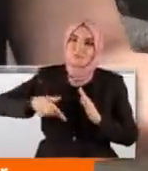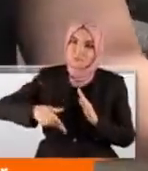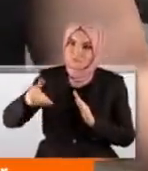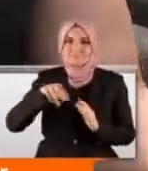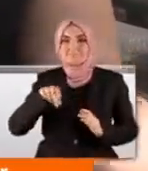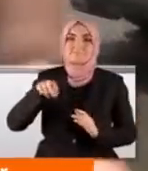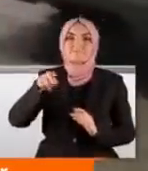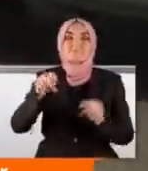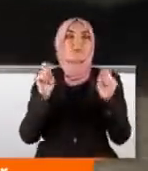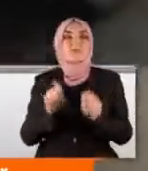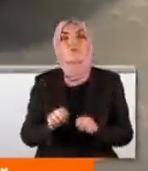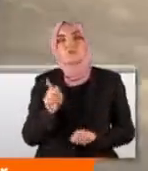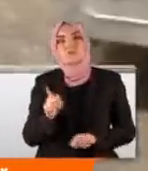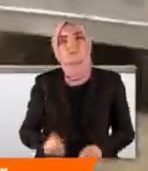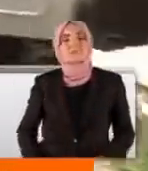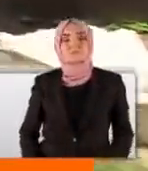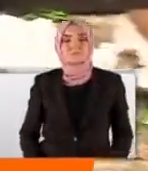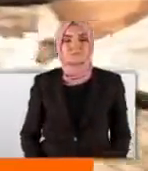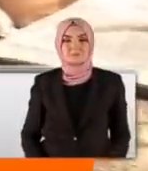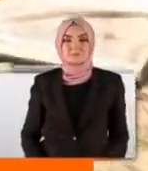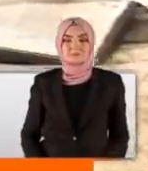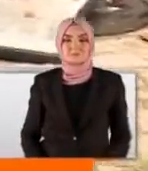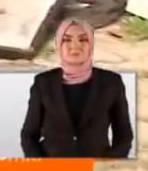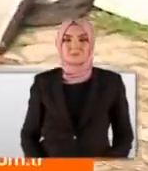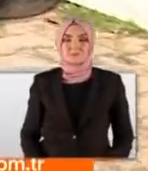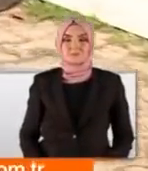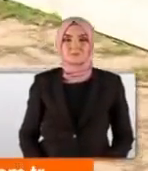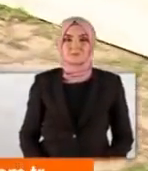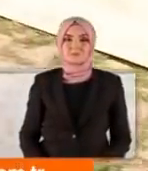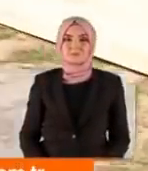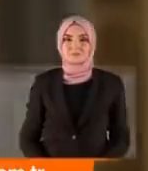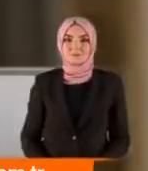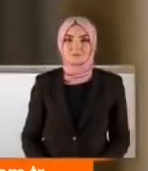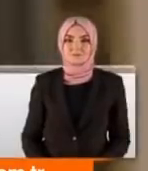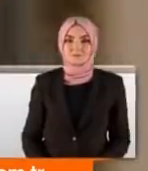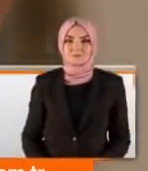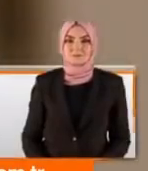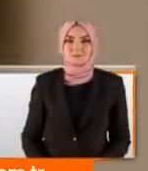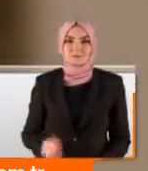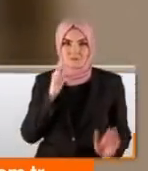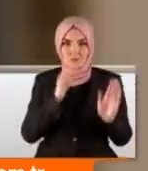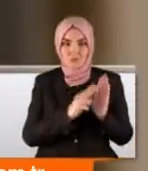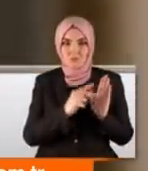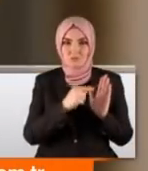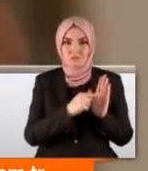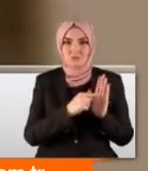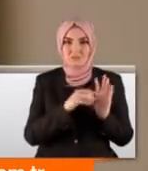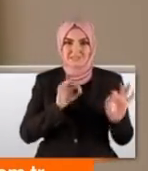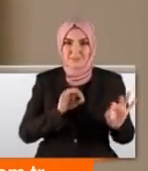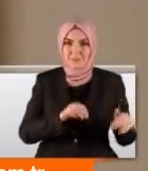Bu çevrenin kenarına ya o köşeye geliyoruz, ya sağa gidiyoruz, ya sola gidiyoruz ama evde çekmiyor. Görüyorsun işte. Arıyor şu